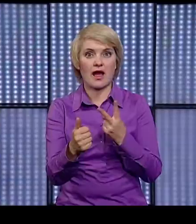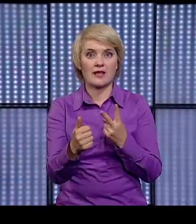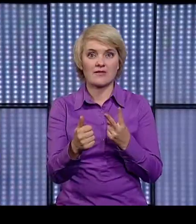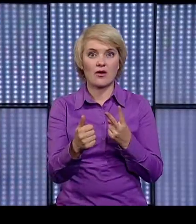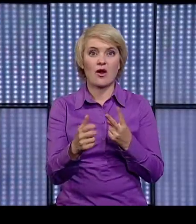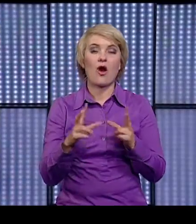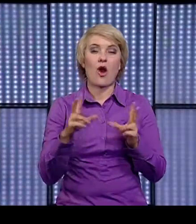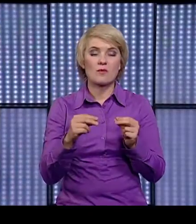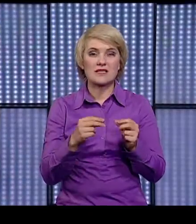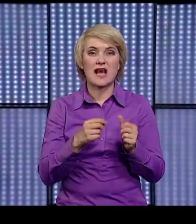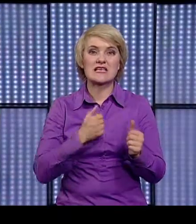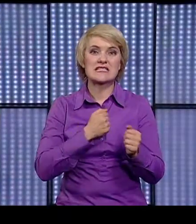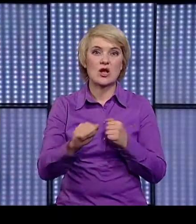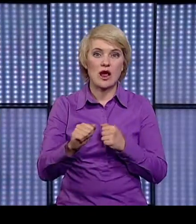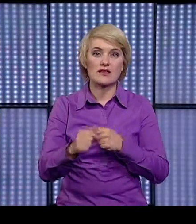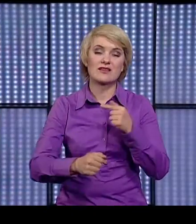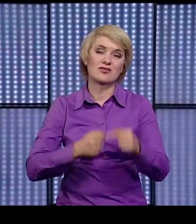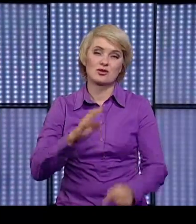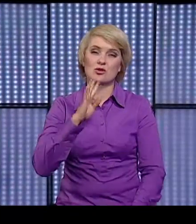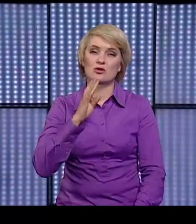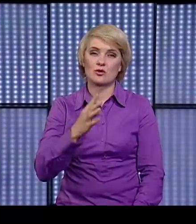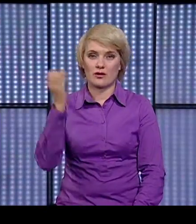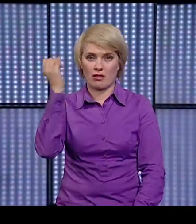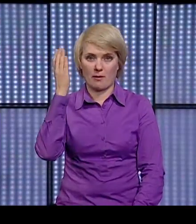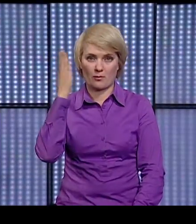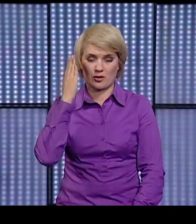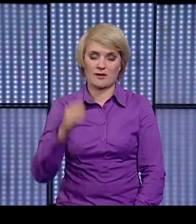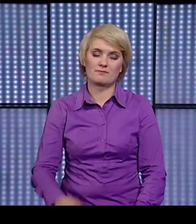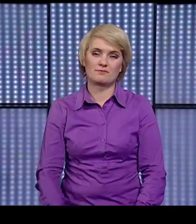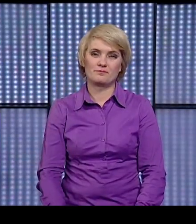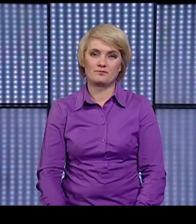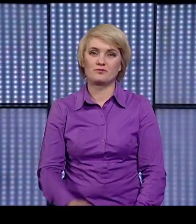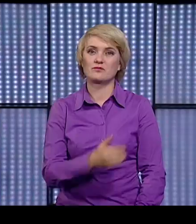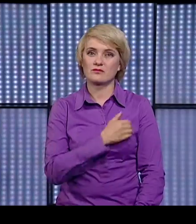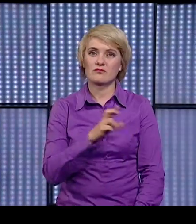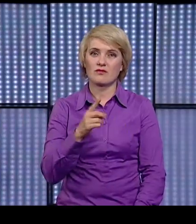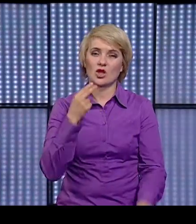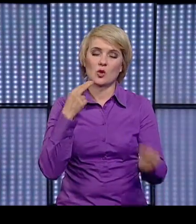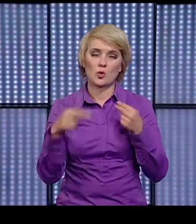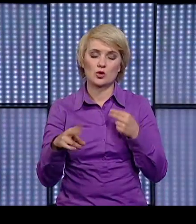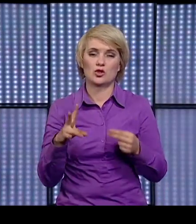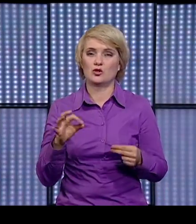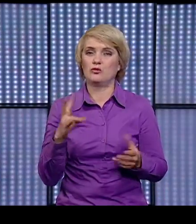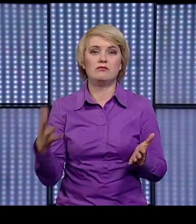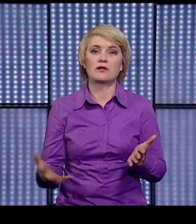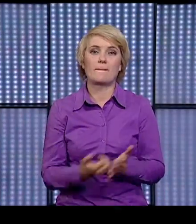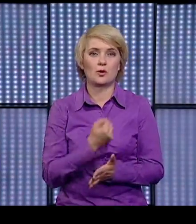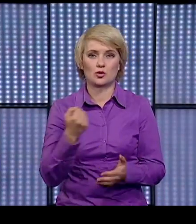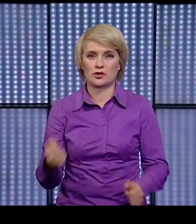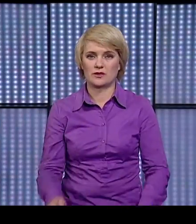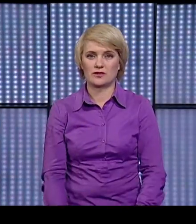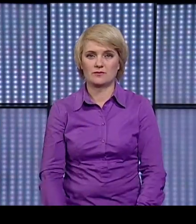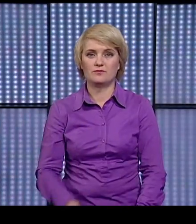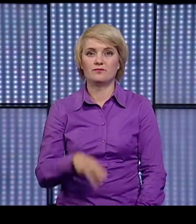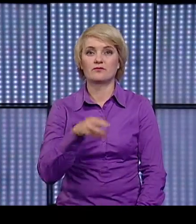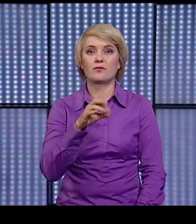Сергій обіцяє здолати за 4 роки в Японії. Хотілося б, звісно, краще, але... Не получилось.